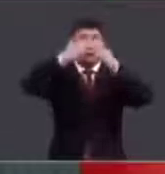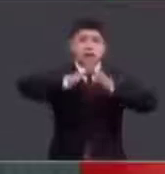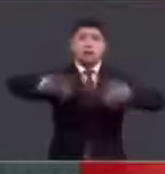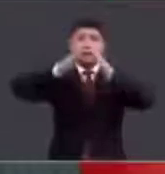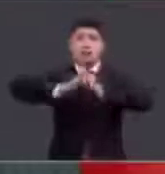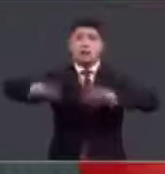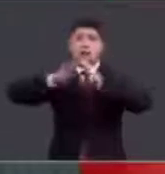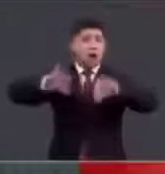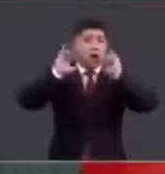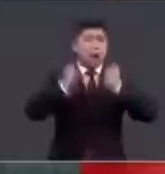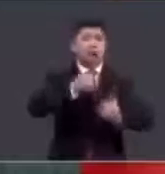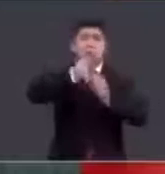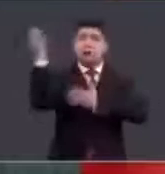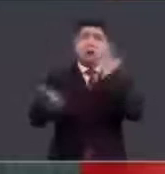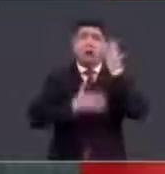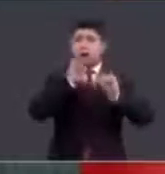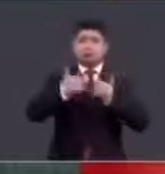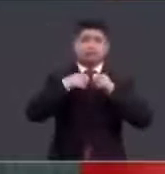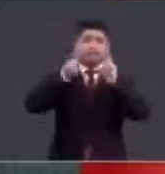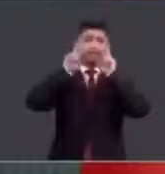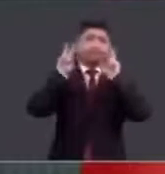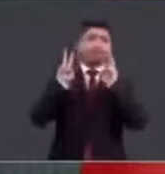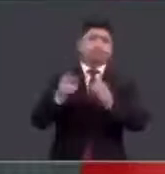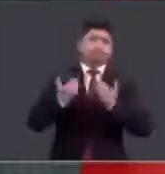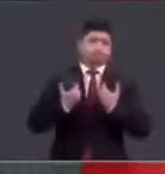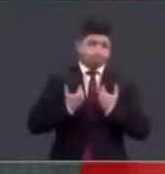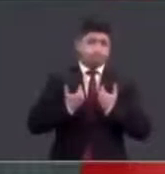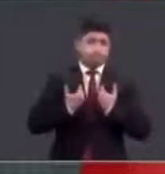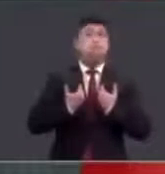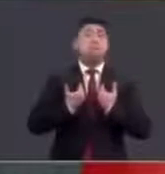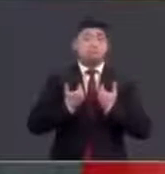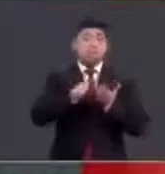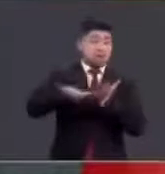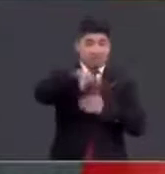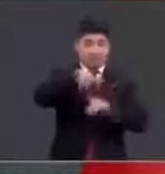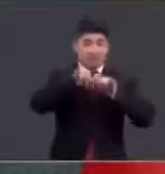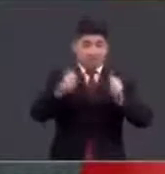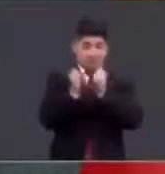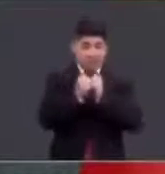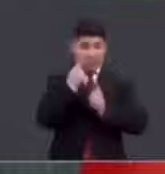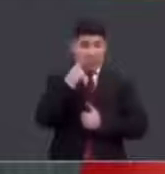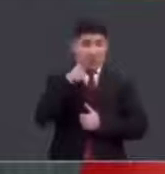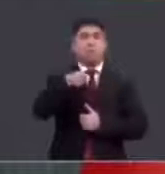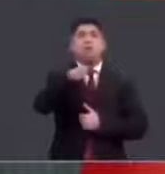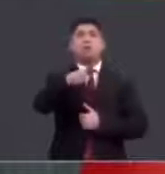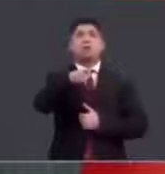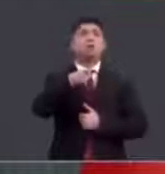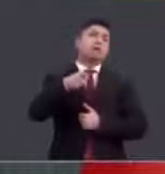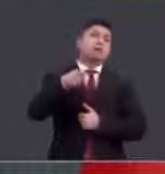yıkıldığını, nasıl yakıldığını gördük. Ve bütün bunlarla beraber bunların